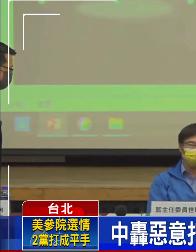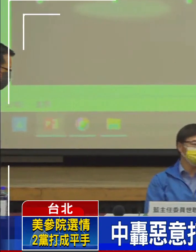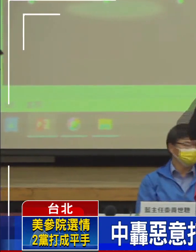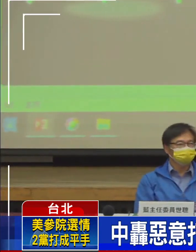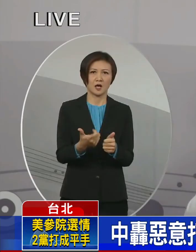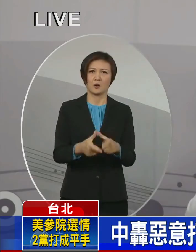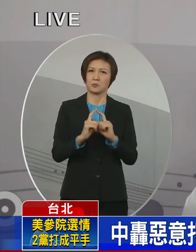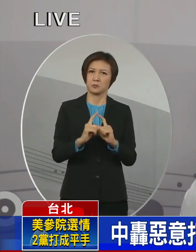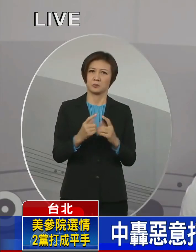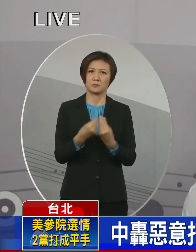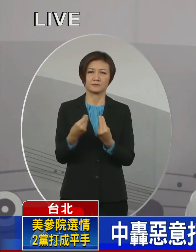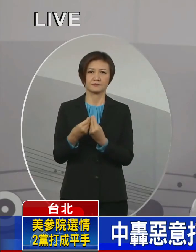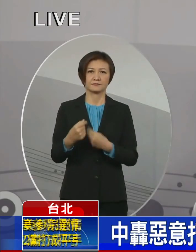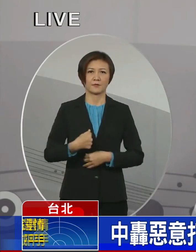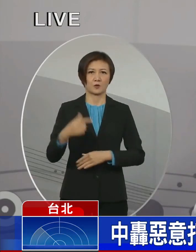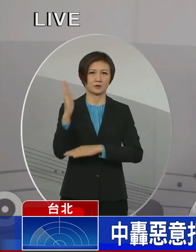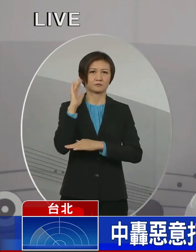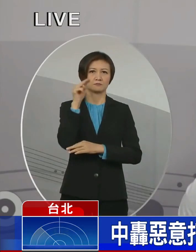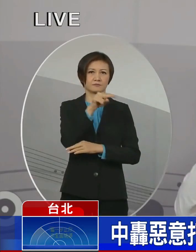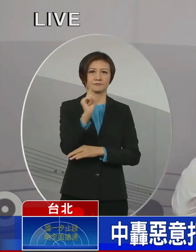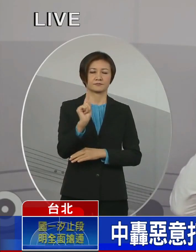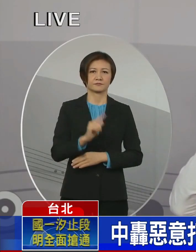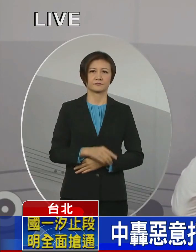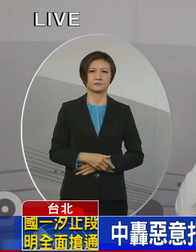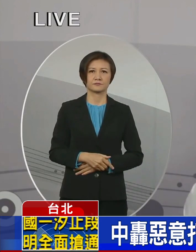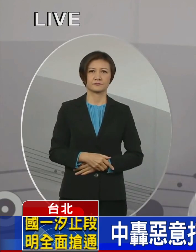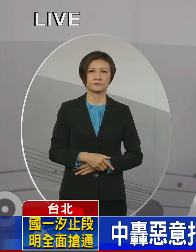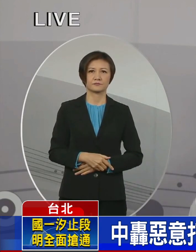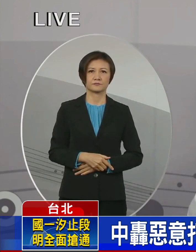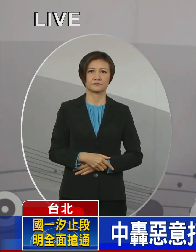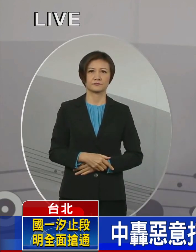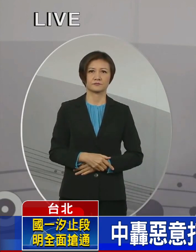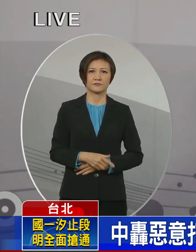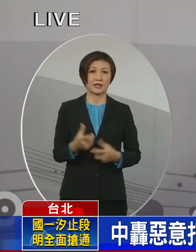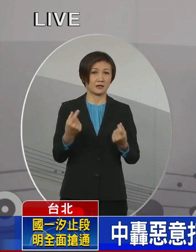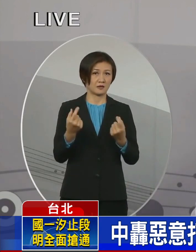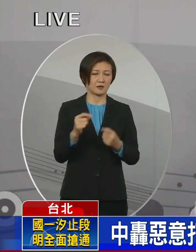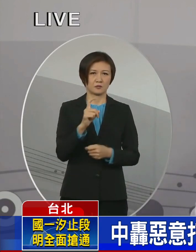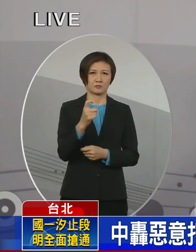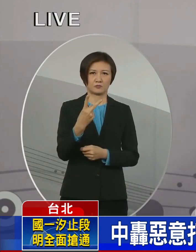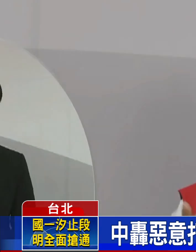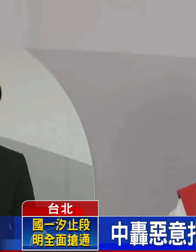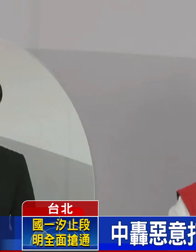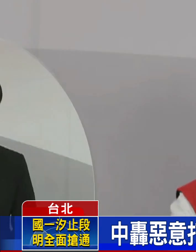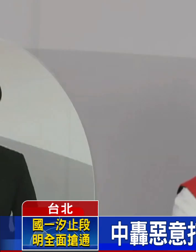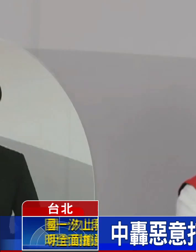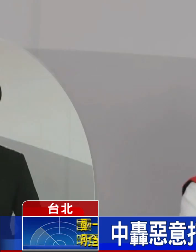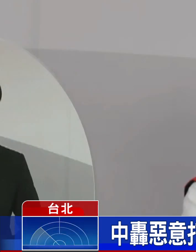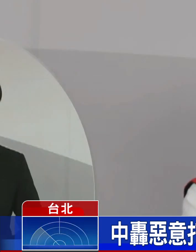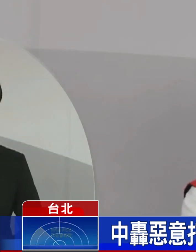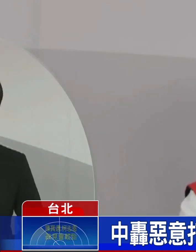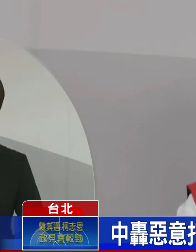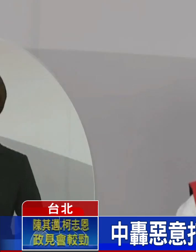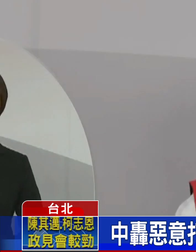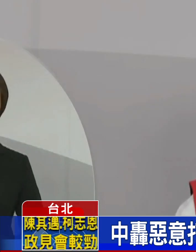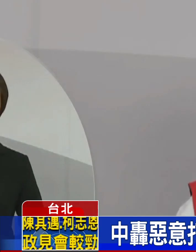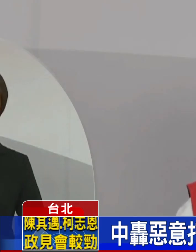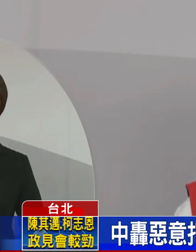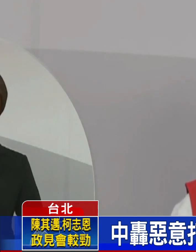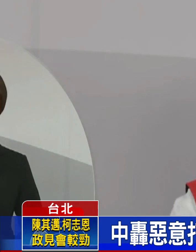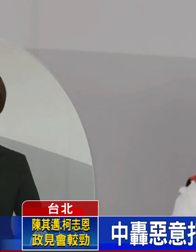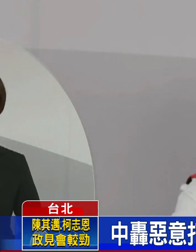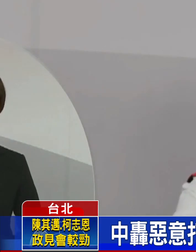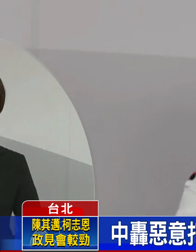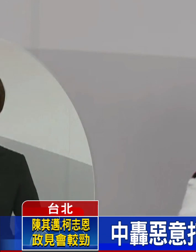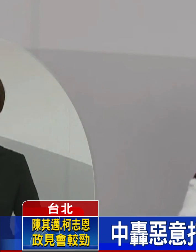选人也拼曝光。11号的谢立康谈到参选动机，除了因为看了《捍卫战士》被感动，不止在现场打起叶问拳，